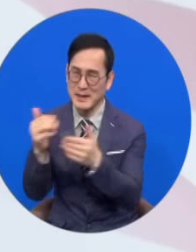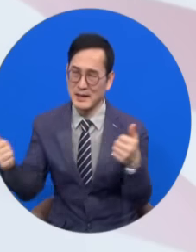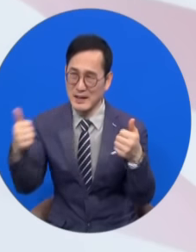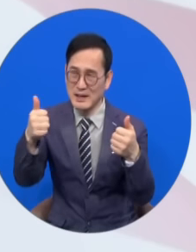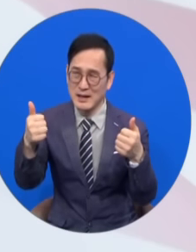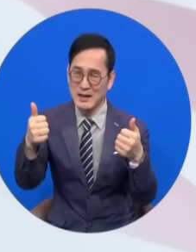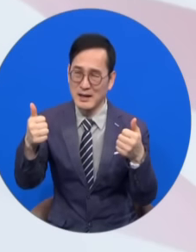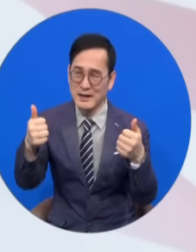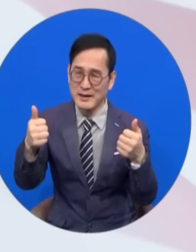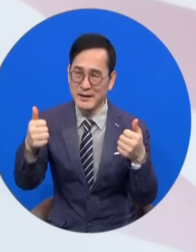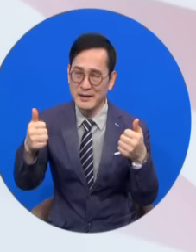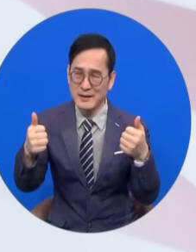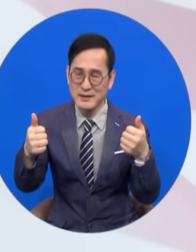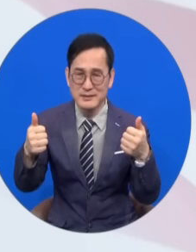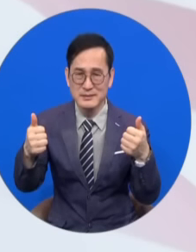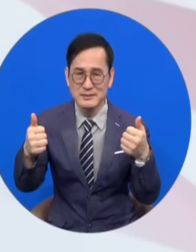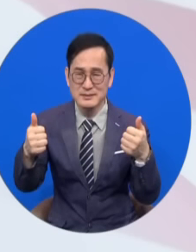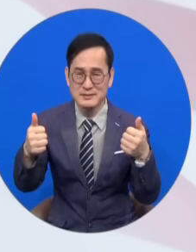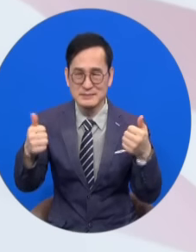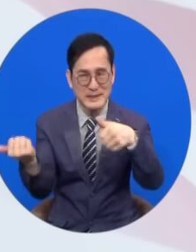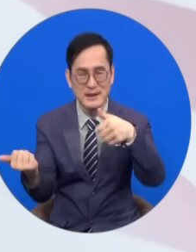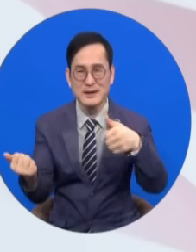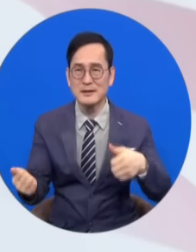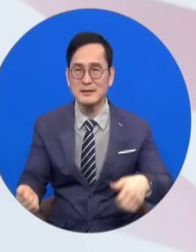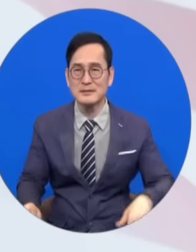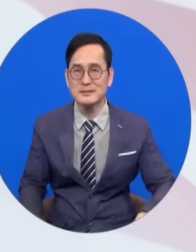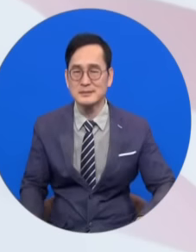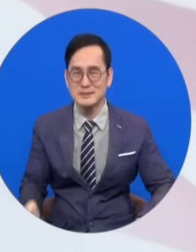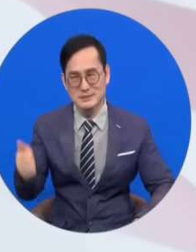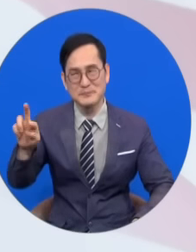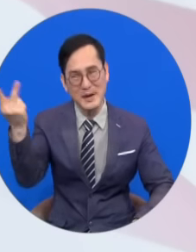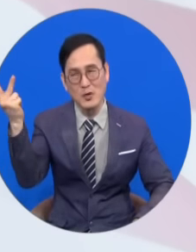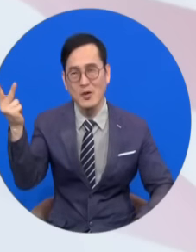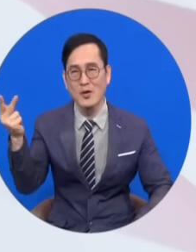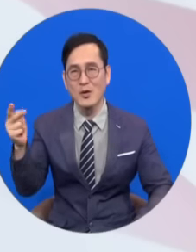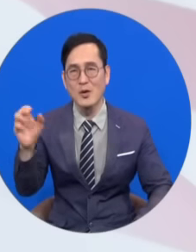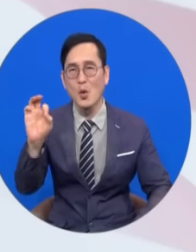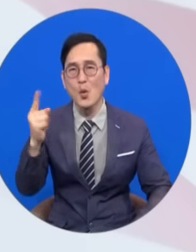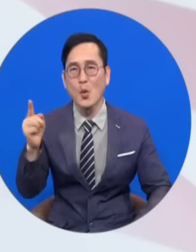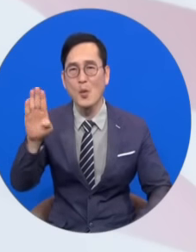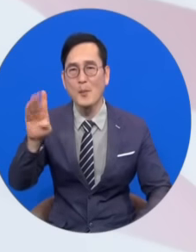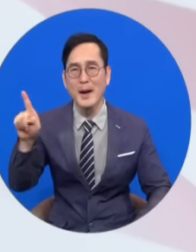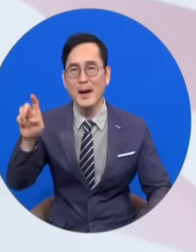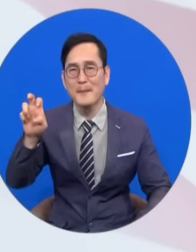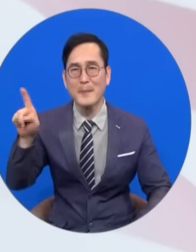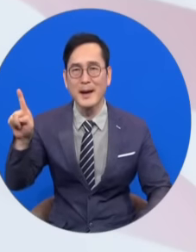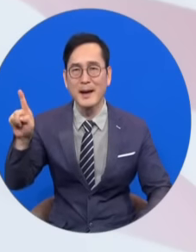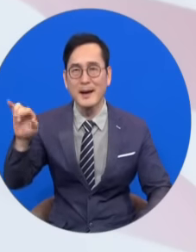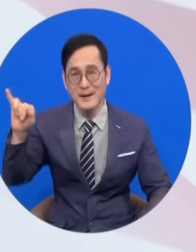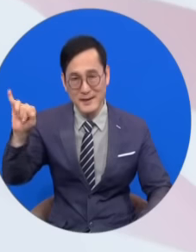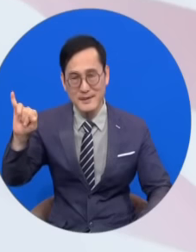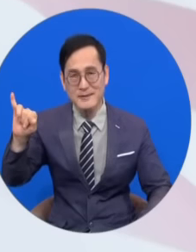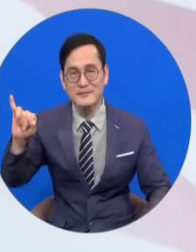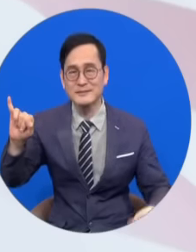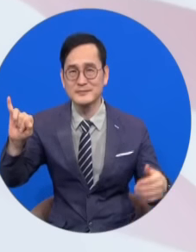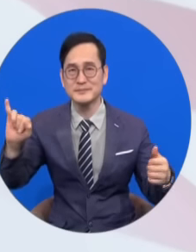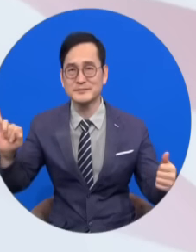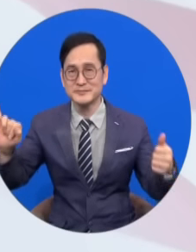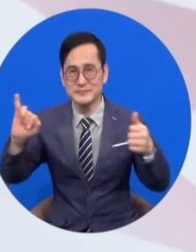부통령 보다도 미쉘 오바마로 후보를 바꿨을 때 트럼프를 압도한다 이런 가상 대결까지